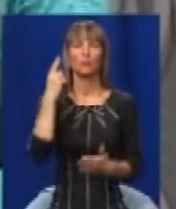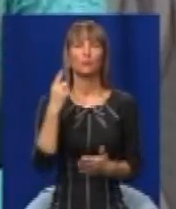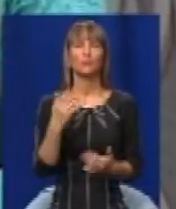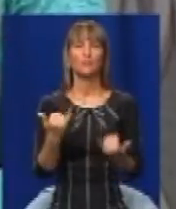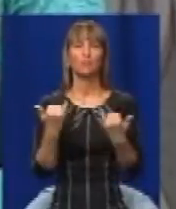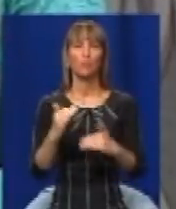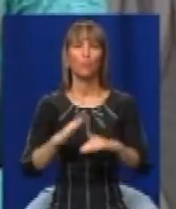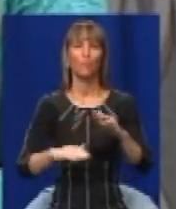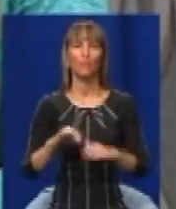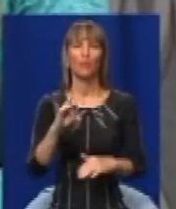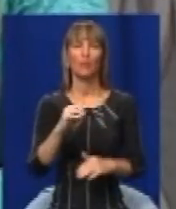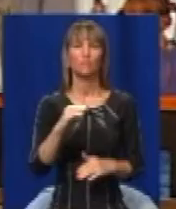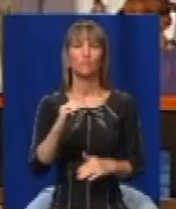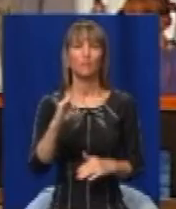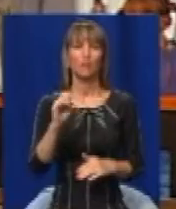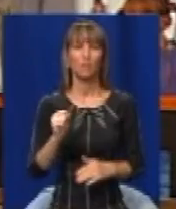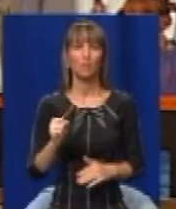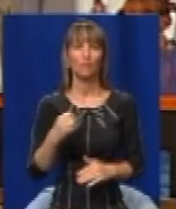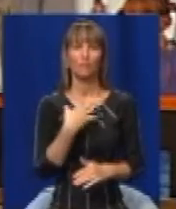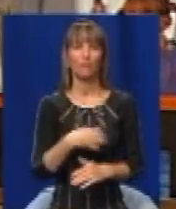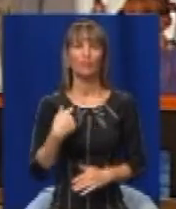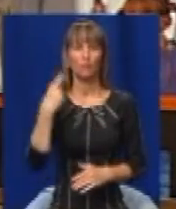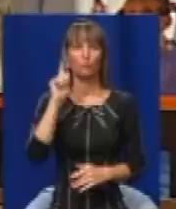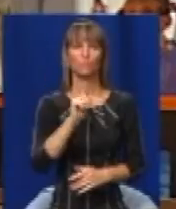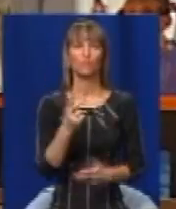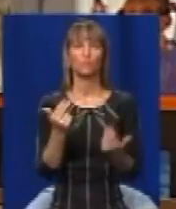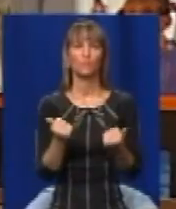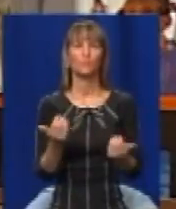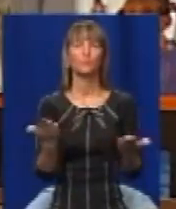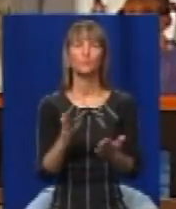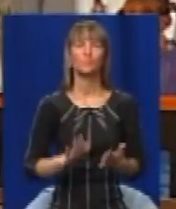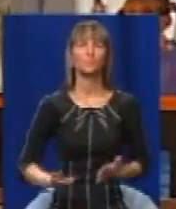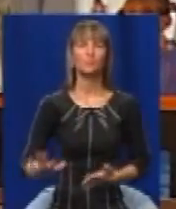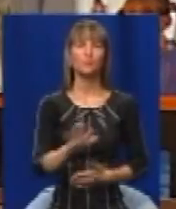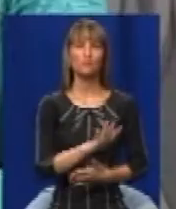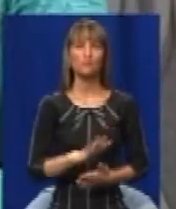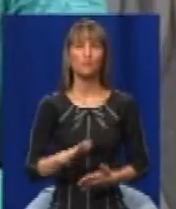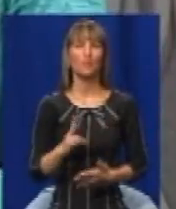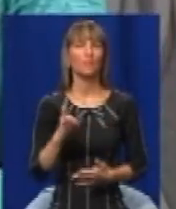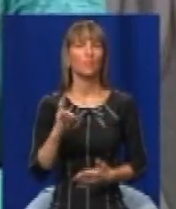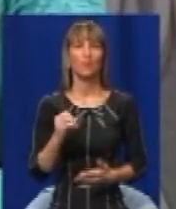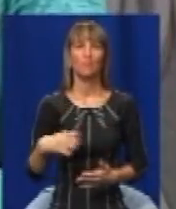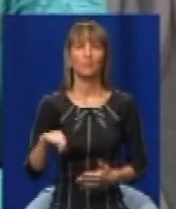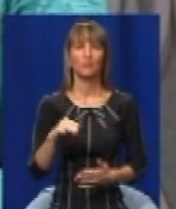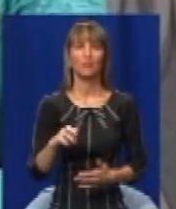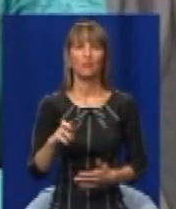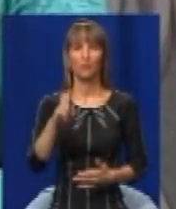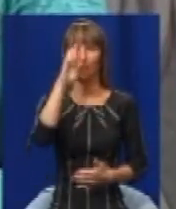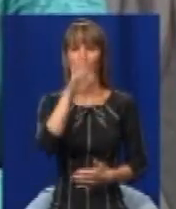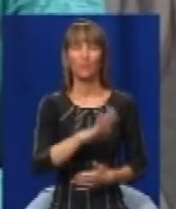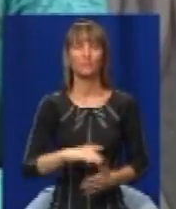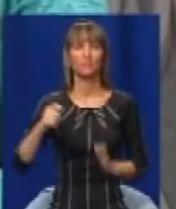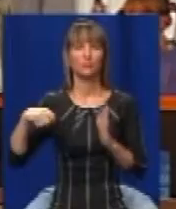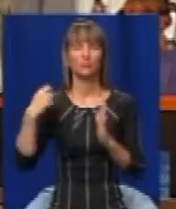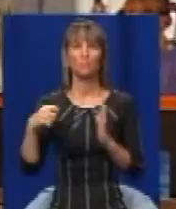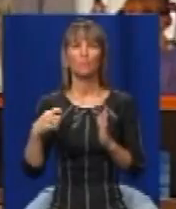сьогодні професія режисера актуальна? Я думаю, що так. А в яких країнах? Оскільки не в усіх країнах знімають фільми. Ну, я